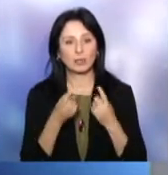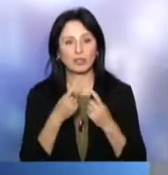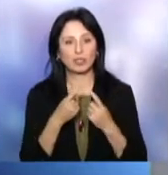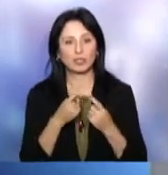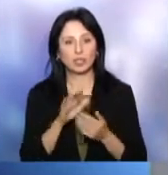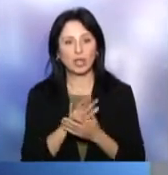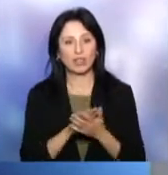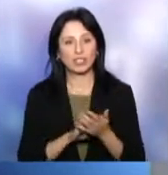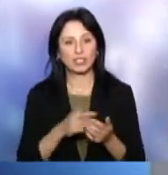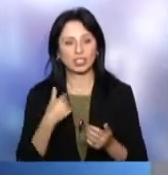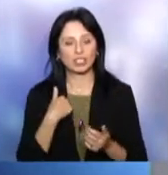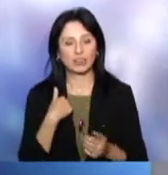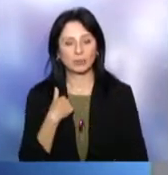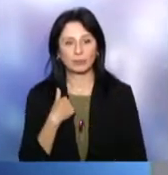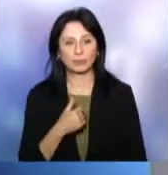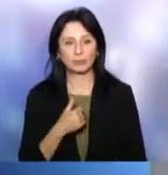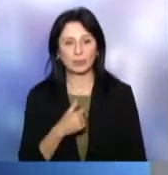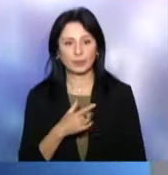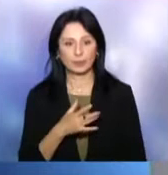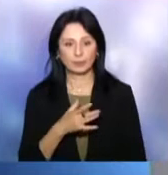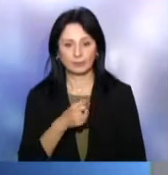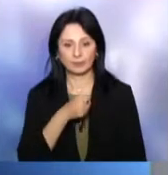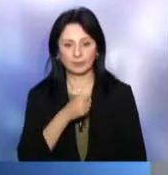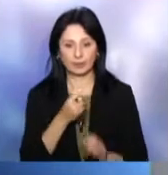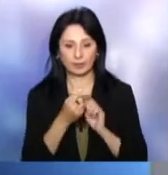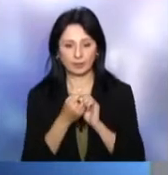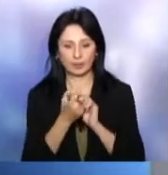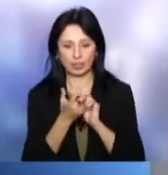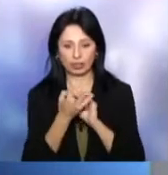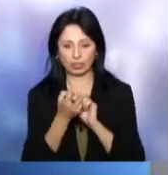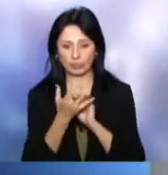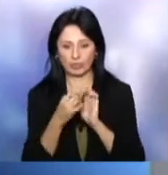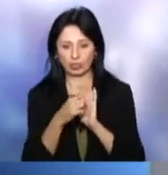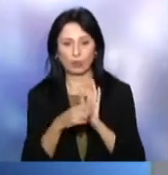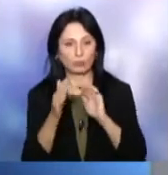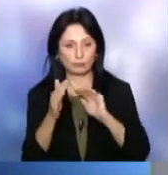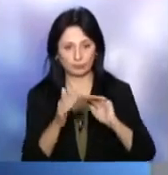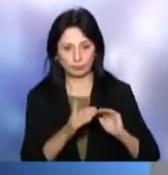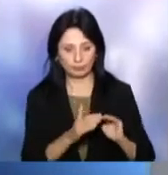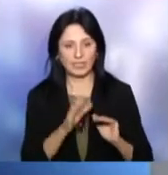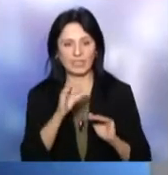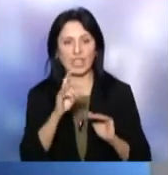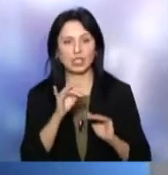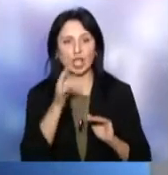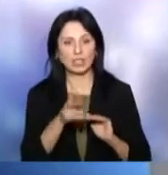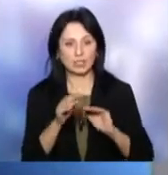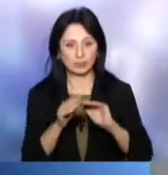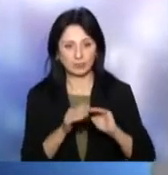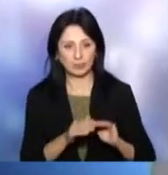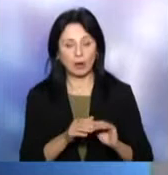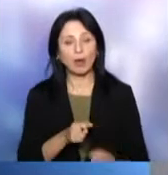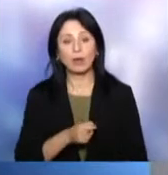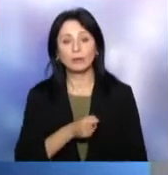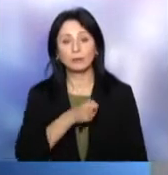ხუთით გავაგრძელოთ. ჩვენ მოზარდობის პერიოდის გავიარეთ და რისკები სეზონთან კავშირშიც.